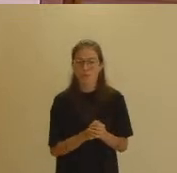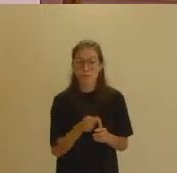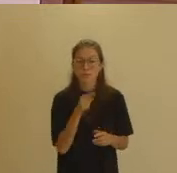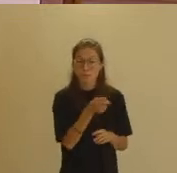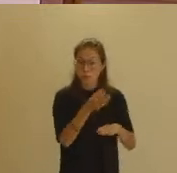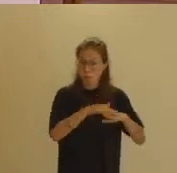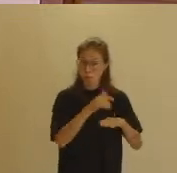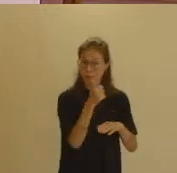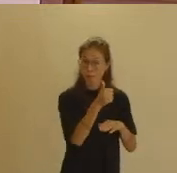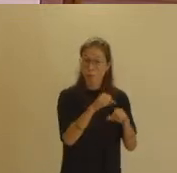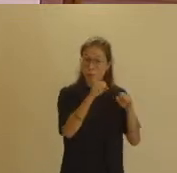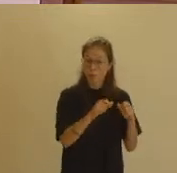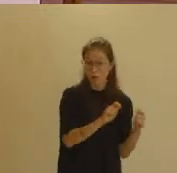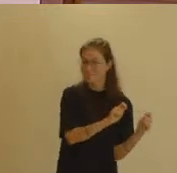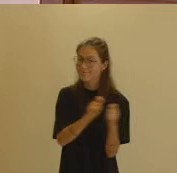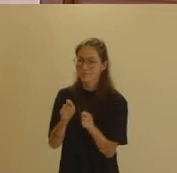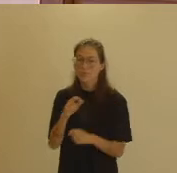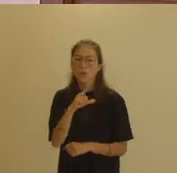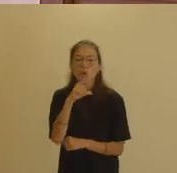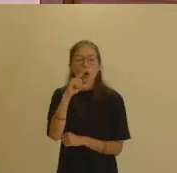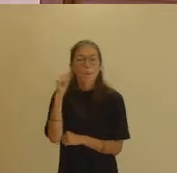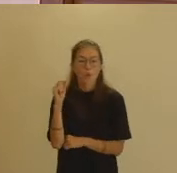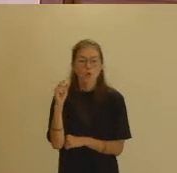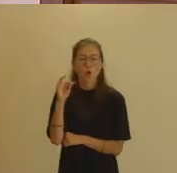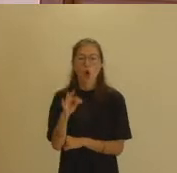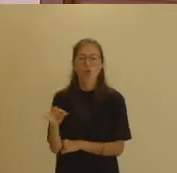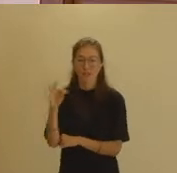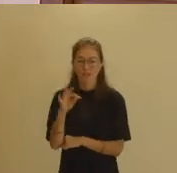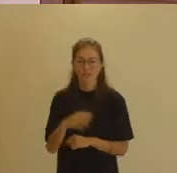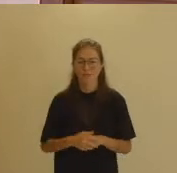son pouvoir à M. Frédéric Tranché.